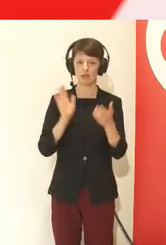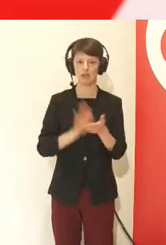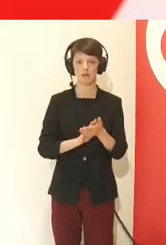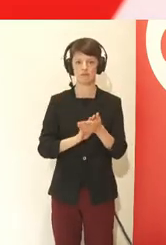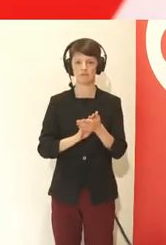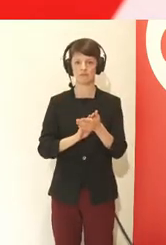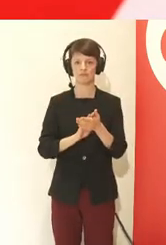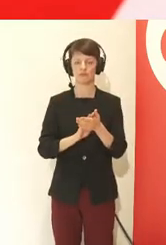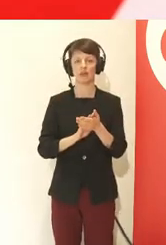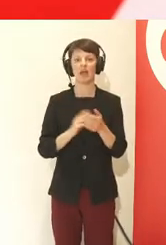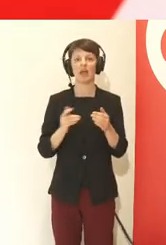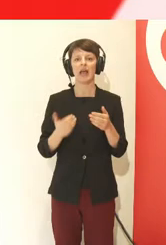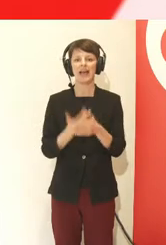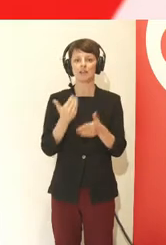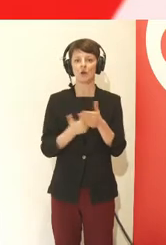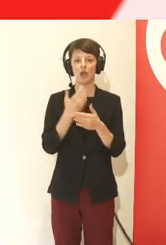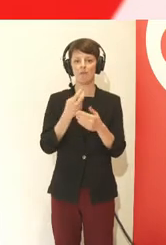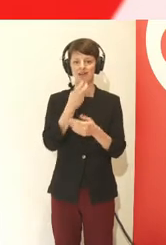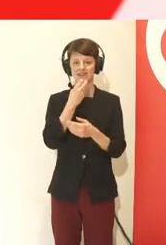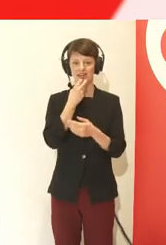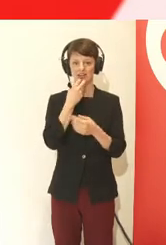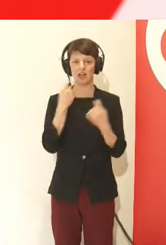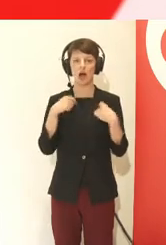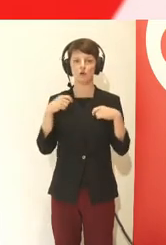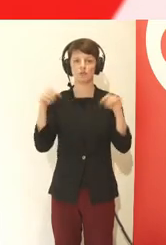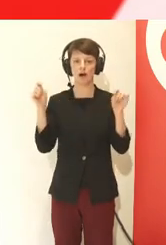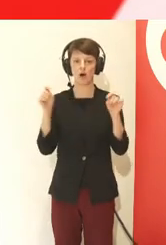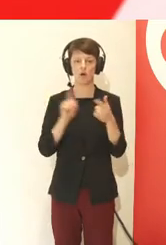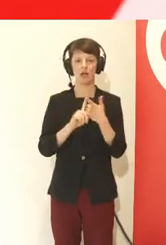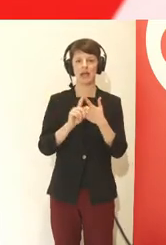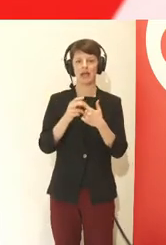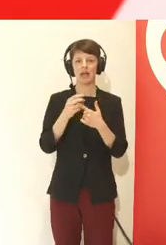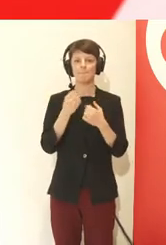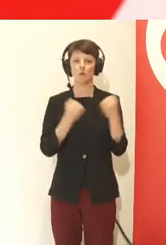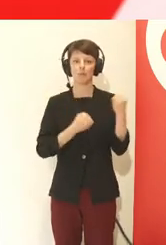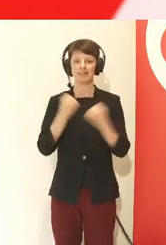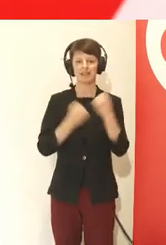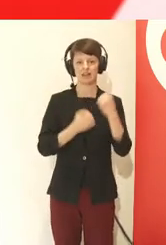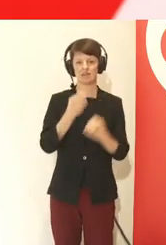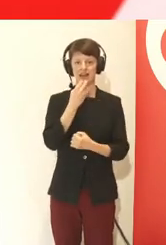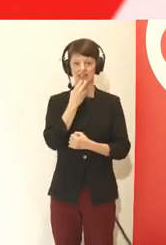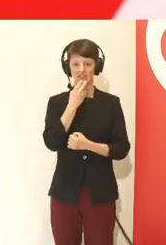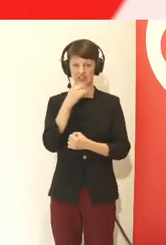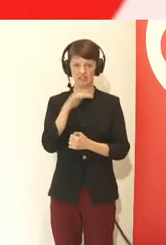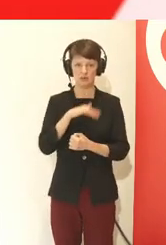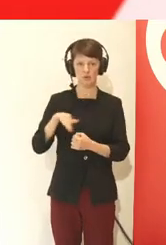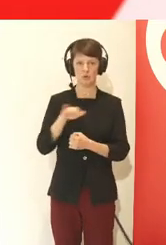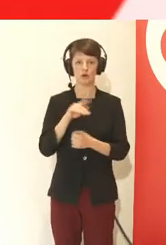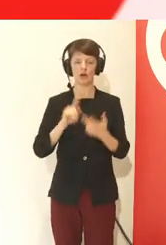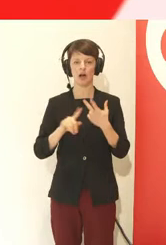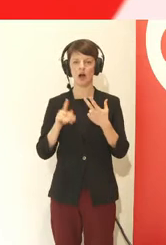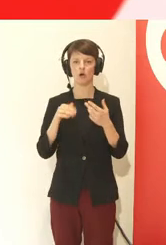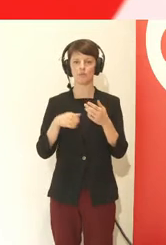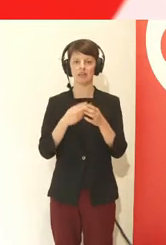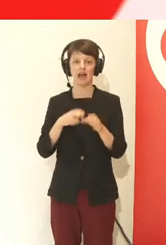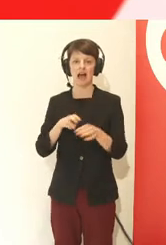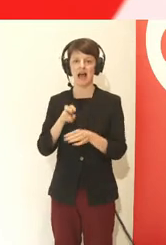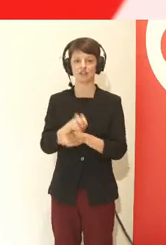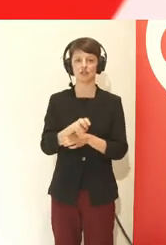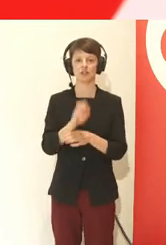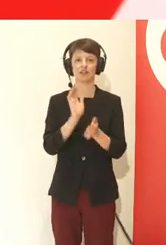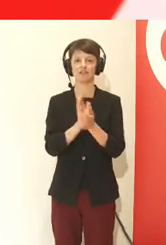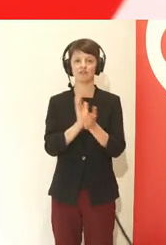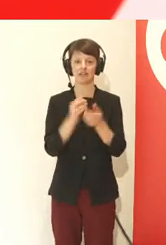erneuerbaren energien dass das klappt mit der elektrifizierung der mobilität dass das klappt mit dem einstieg in eine